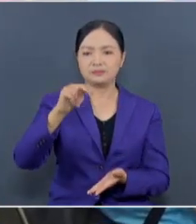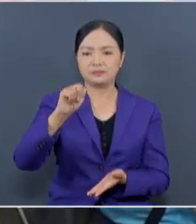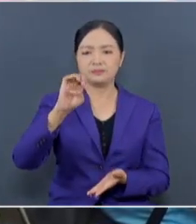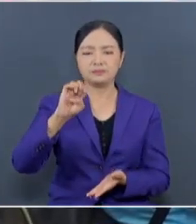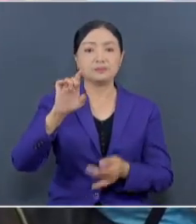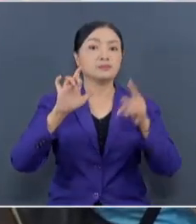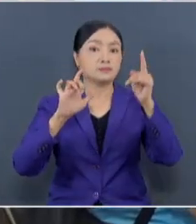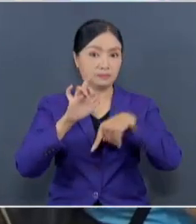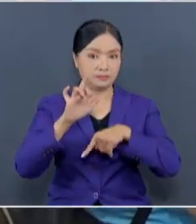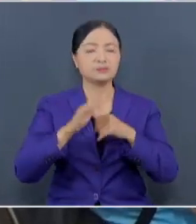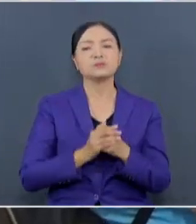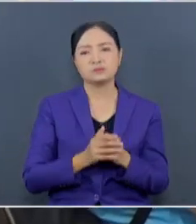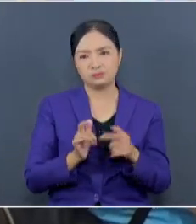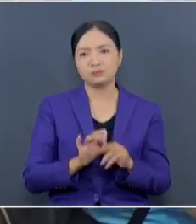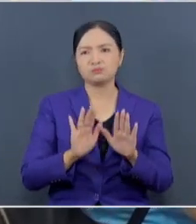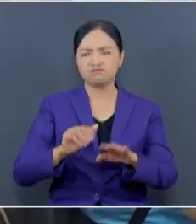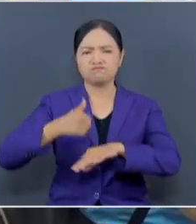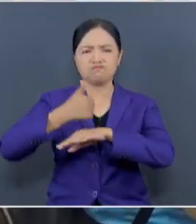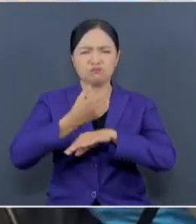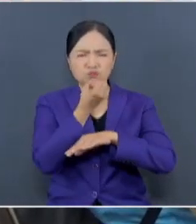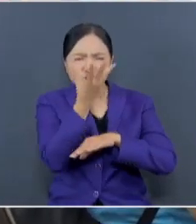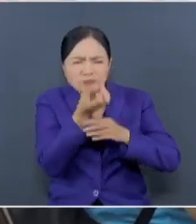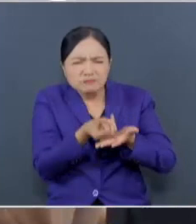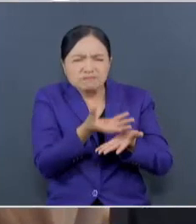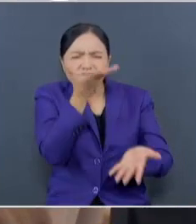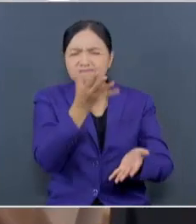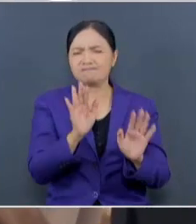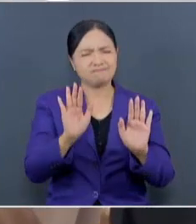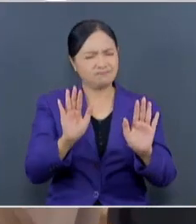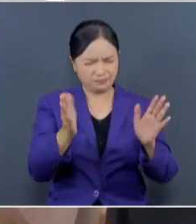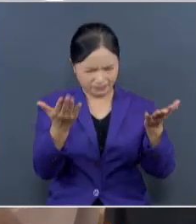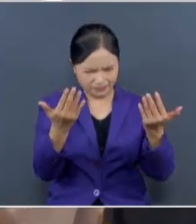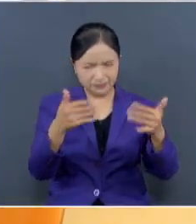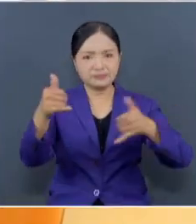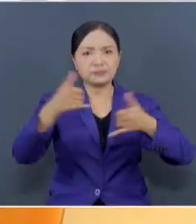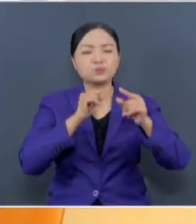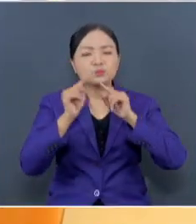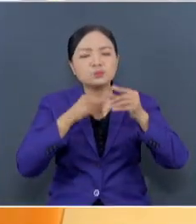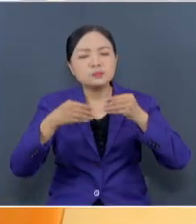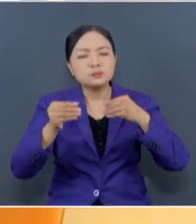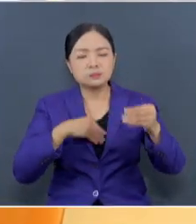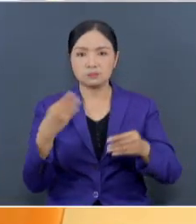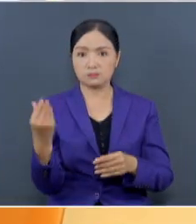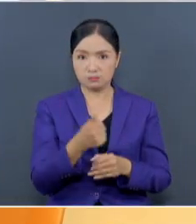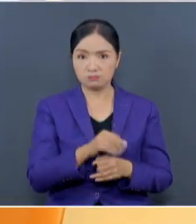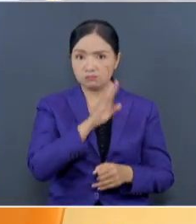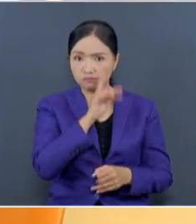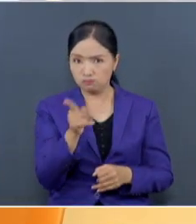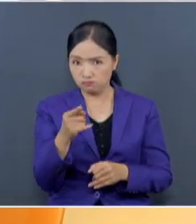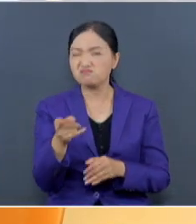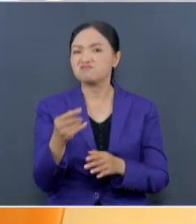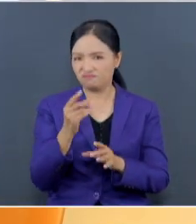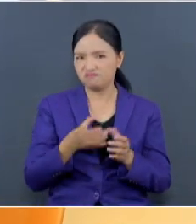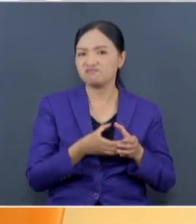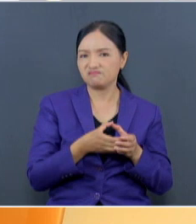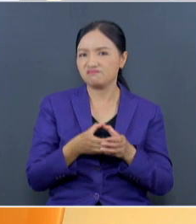การแล้วก็ฝากถึงเจ้าหนี้ที่คิดดอกเบี้ยเกินกว่าที่กฎหมายกำหนดเนี่ยให้มาเข้าสู่กระบวนการไกล่เกลี่ยโดยเร็วมิฉะนั้นจะถูกเจ้าหน้าที่ติดต